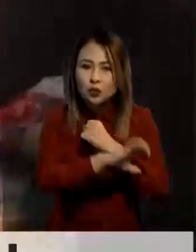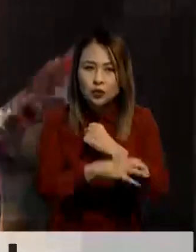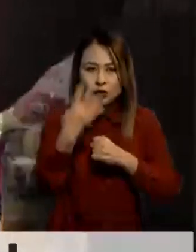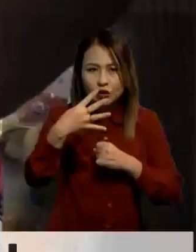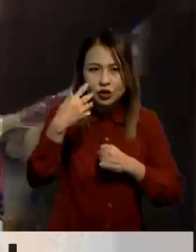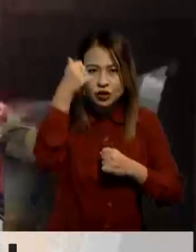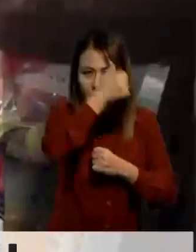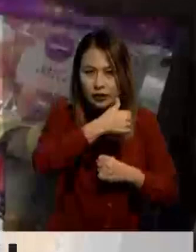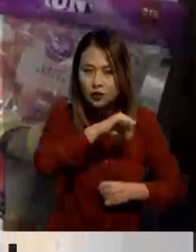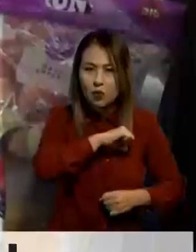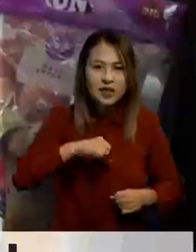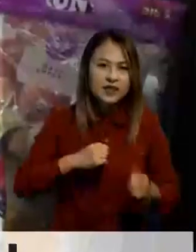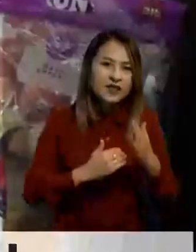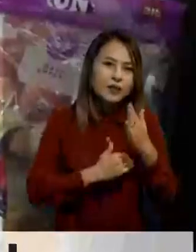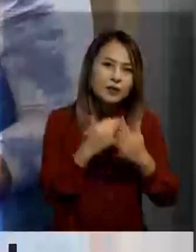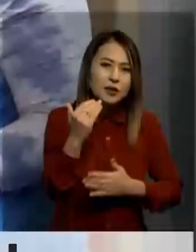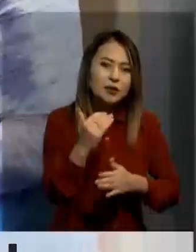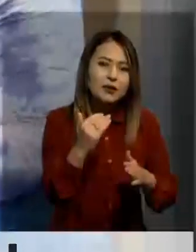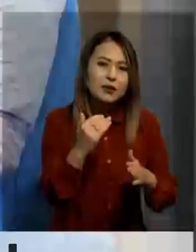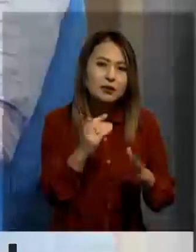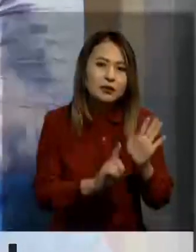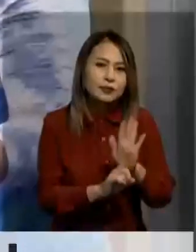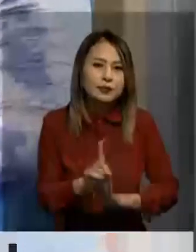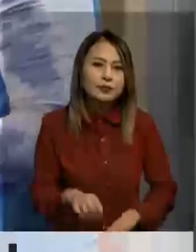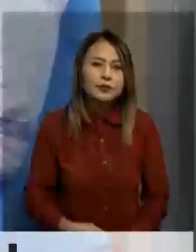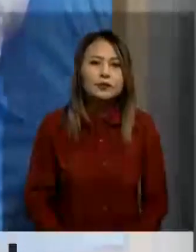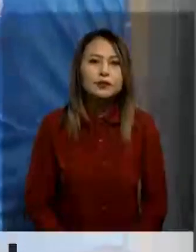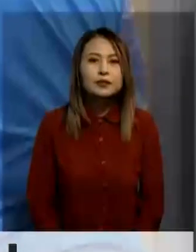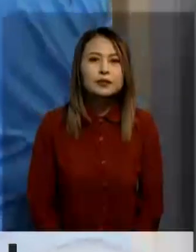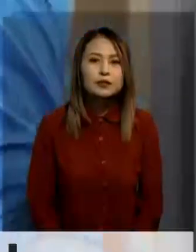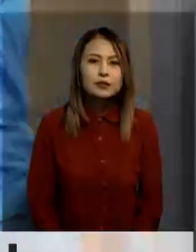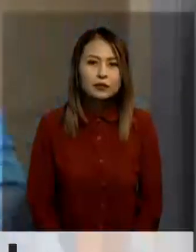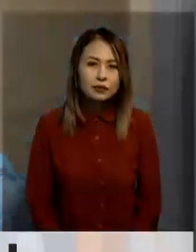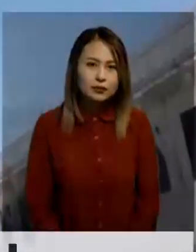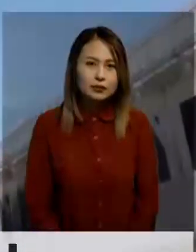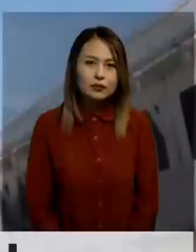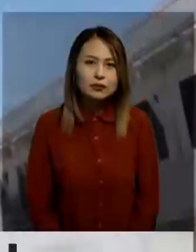соңғы 40 жылдағы ең жоғары инфляцияны бастан кешіріп отыр.